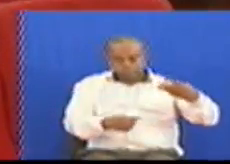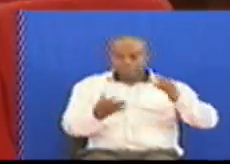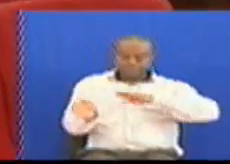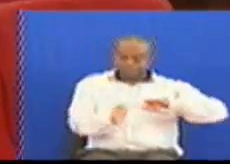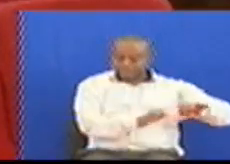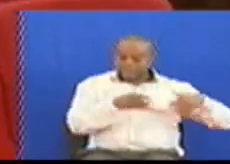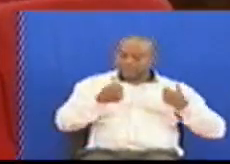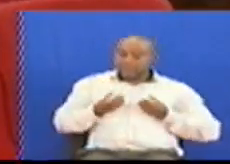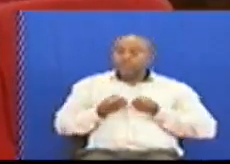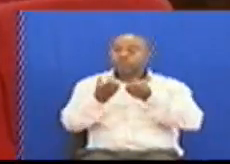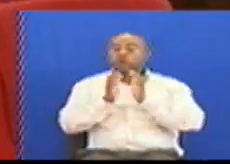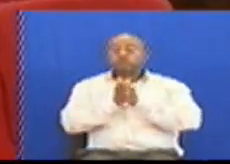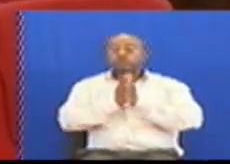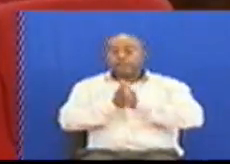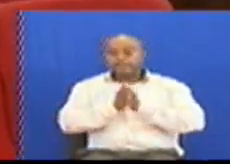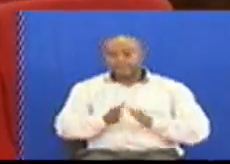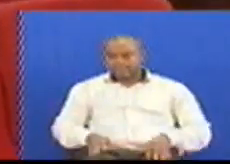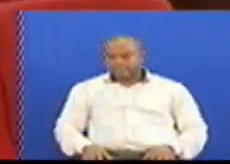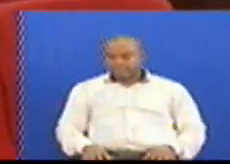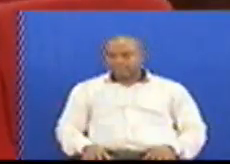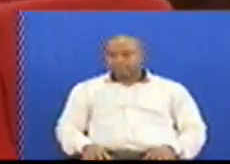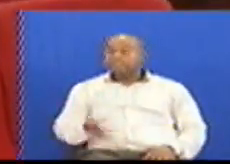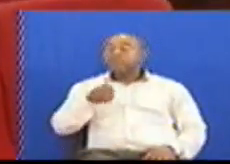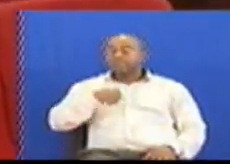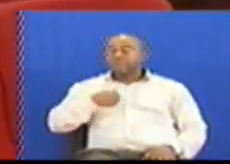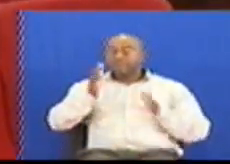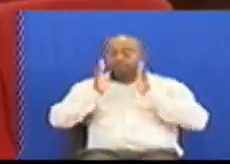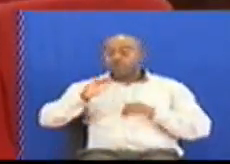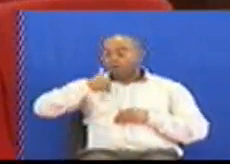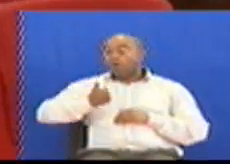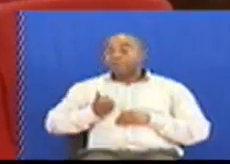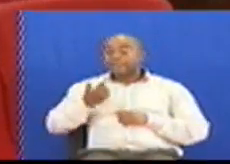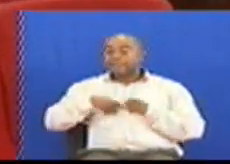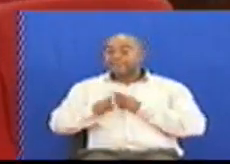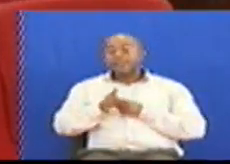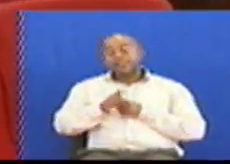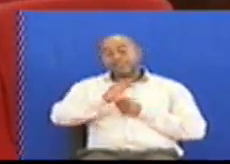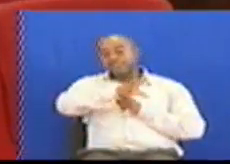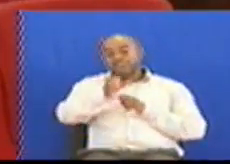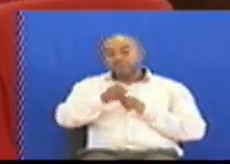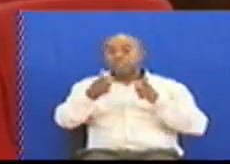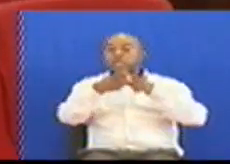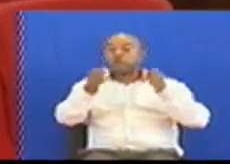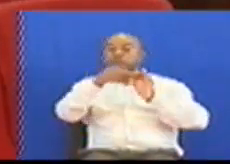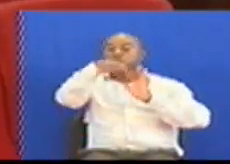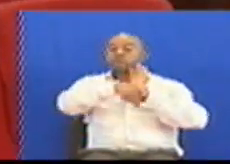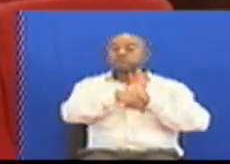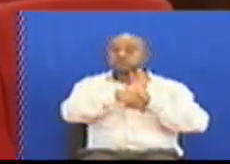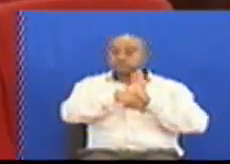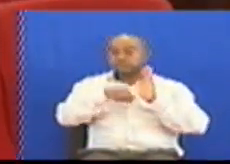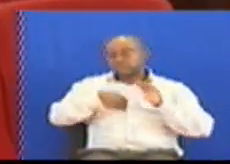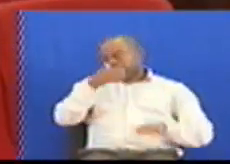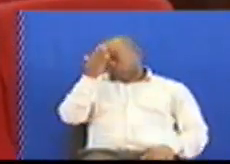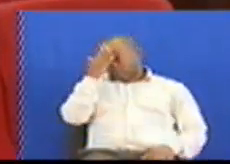naibu spika, mimi ni mbunge mwanamke ndani ya jimbo lile la Kigoma Kusini. Lakini tunafahamu humu ndani tunao